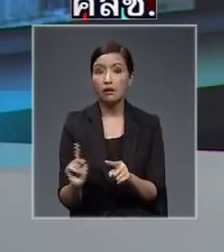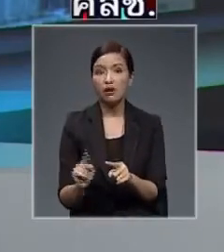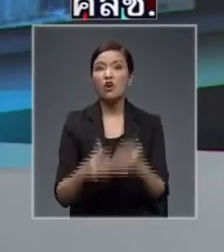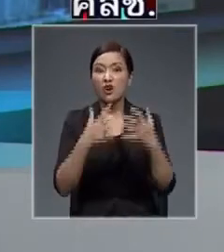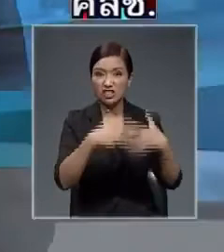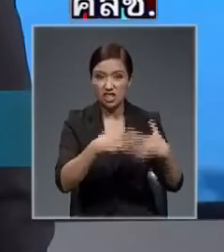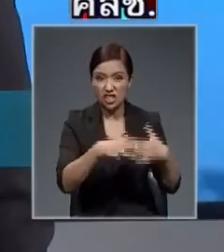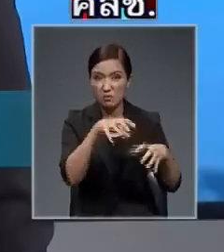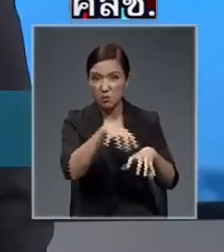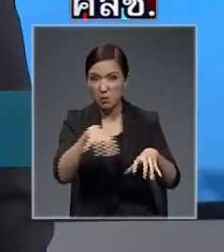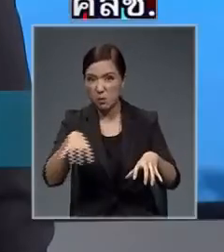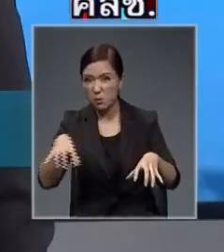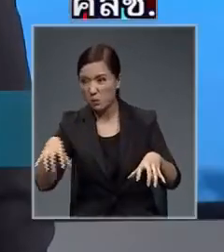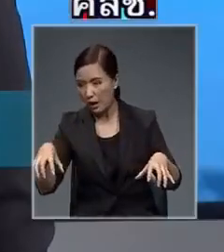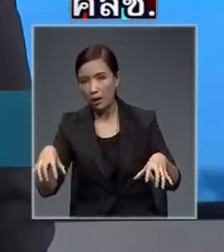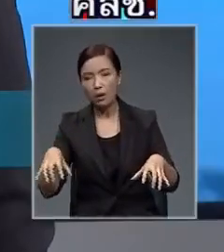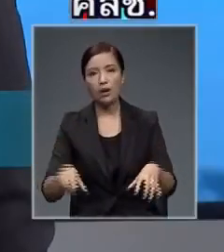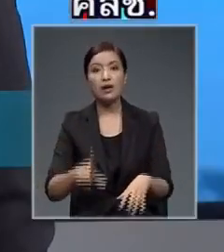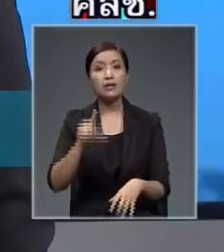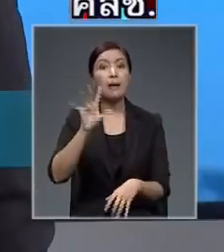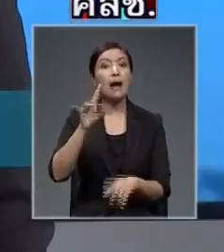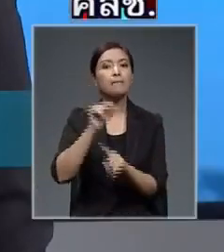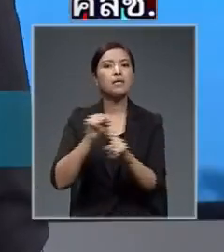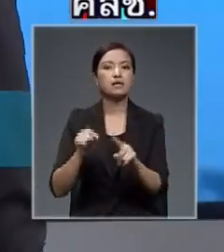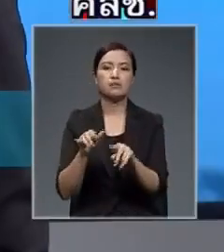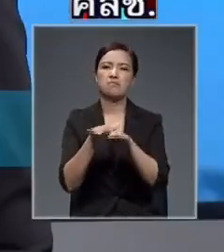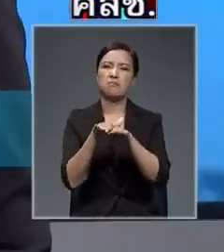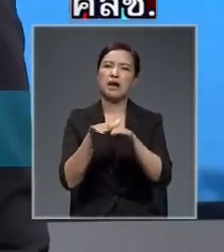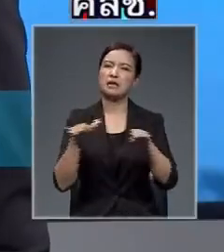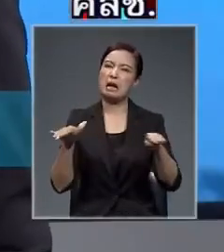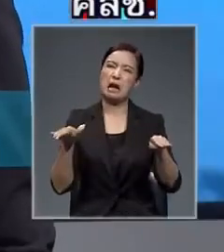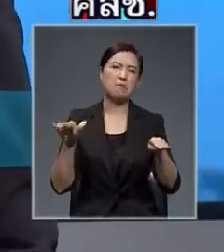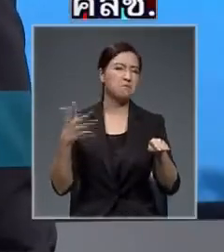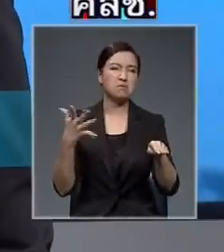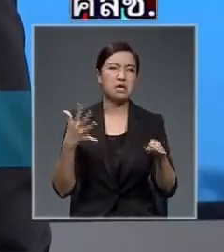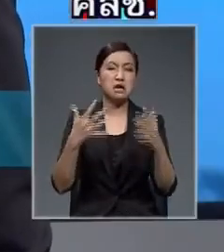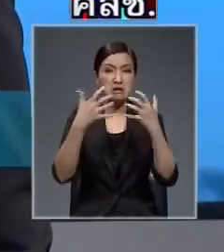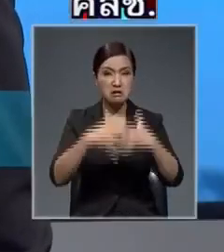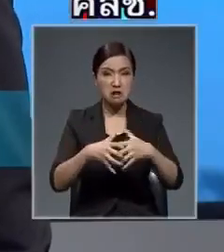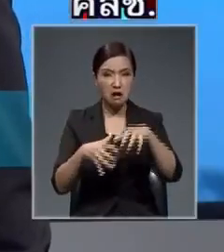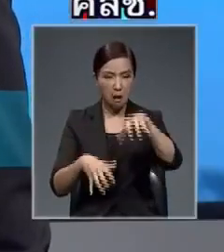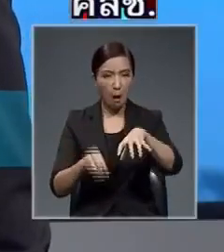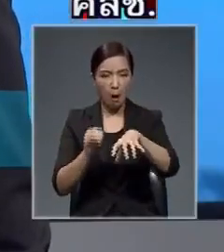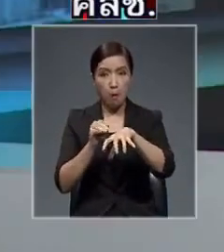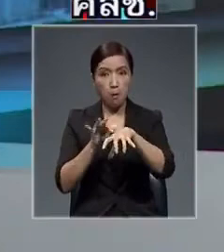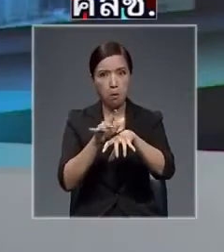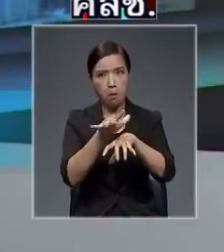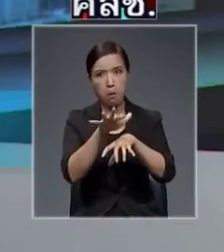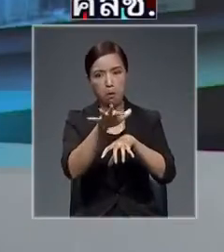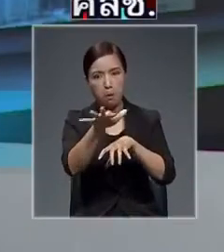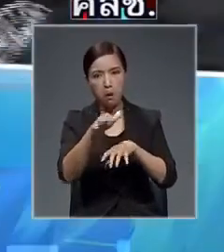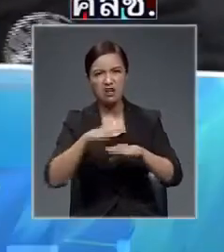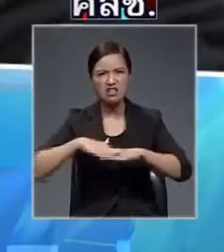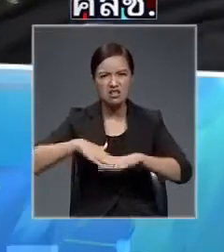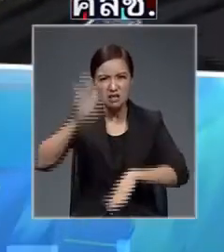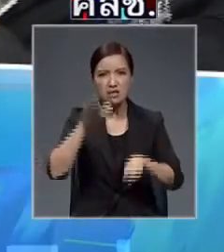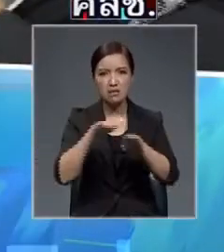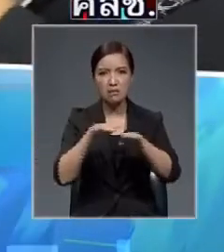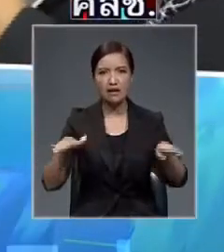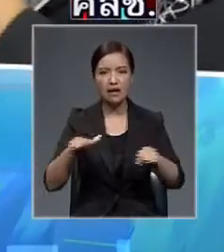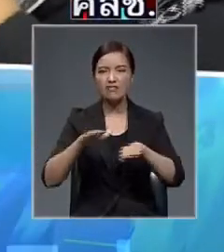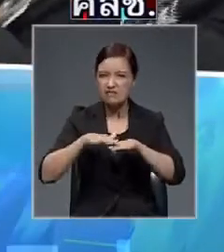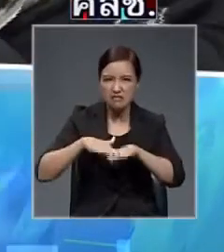ครื่องที่ไปตรวจเนี่ยไม่ได้มาตรฐาน ก็ไม่น้อย ปล่อยพลังงานเกินค่าความปลอดภัยค ่ ะเพราะฉะ